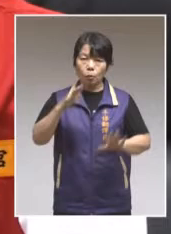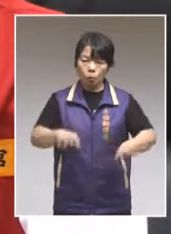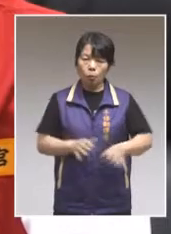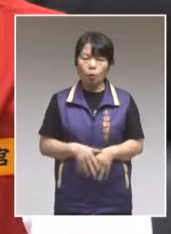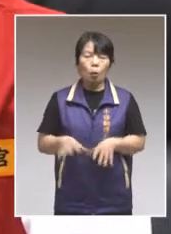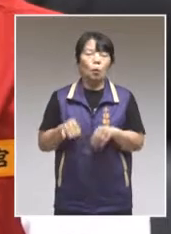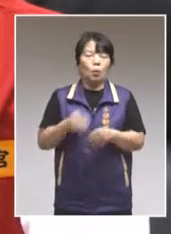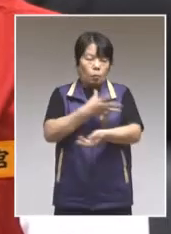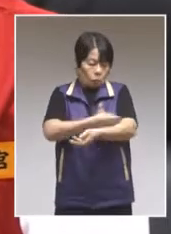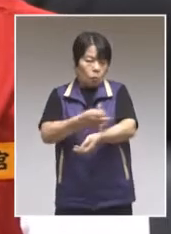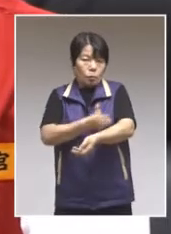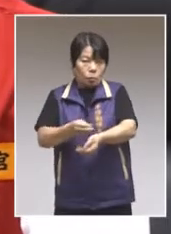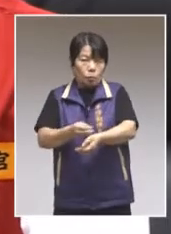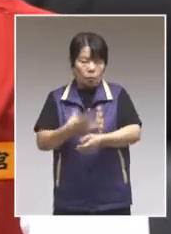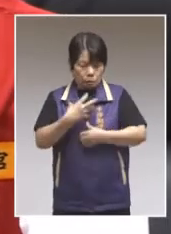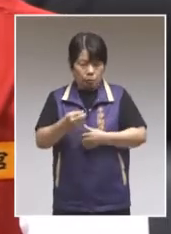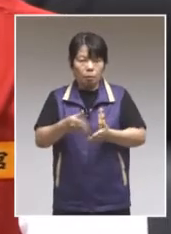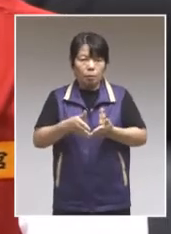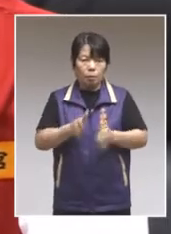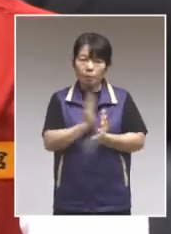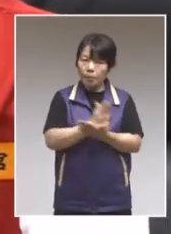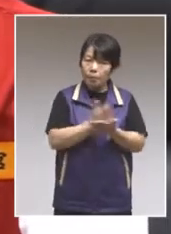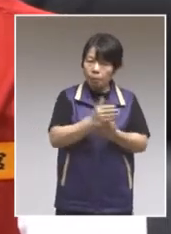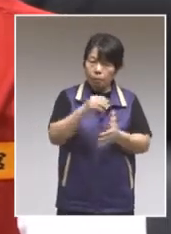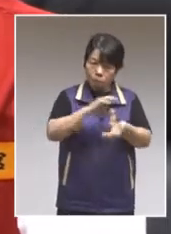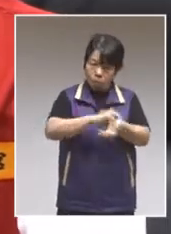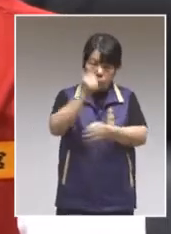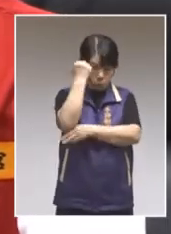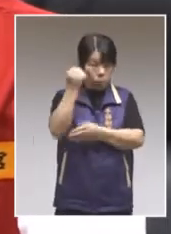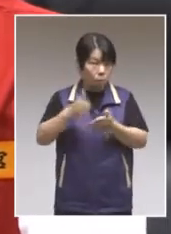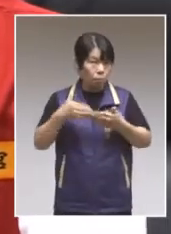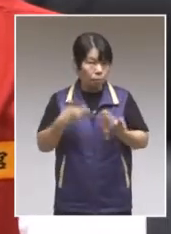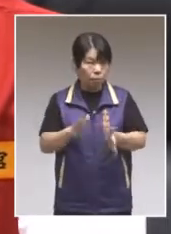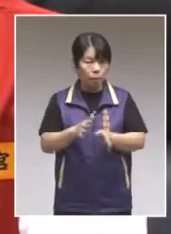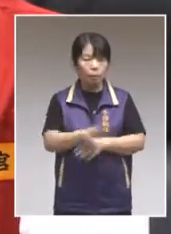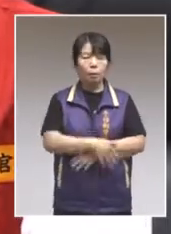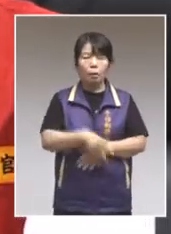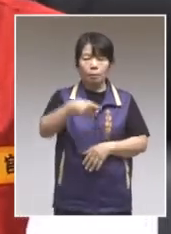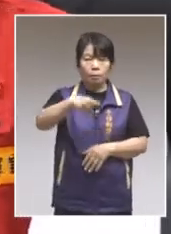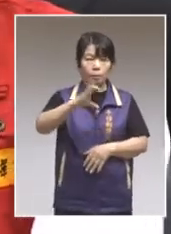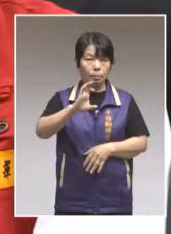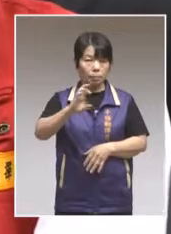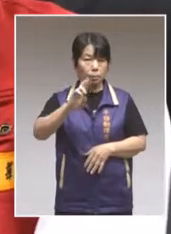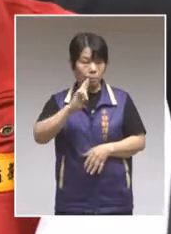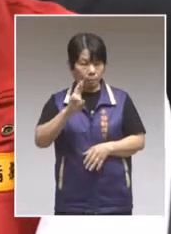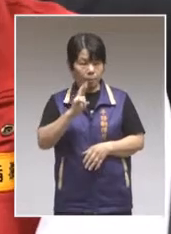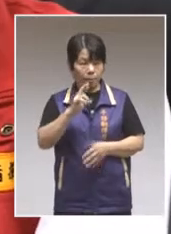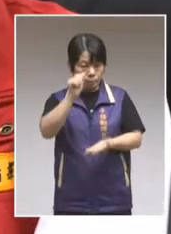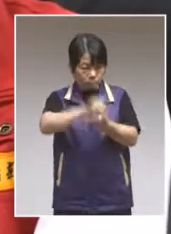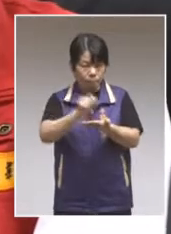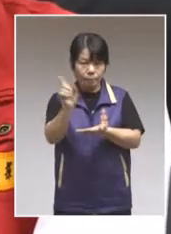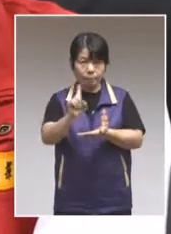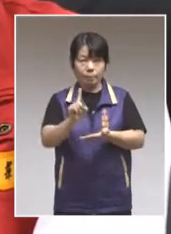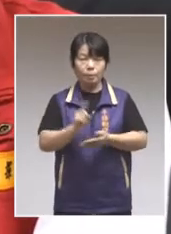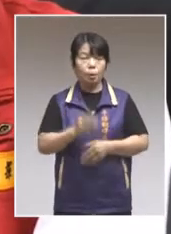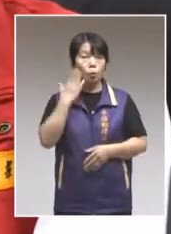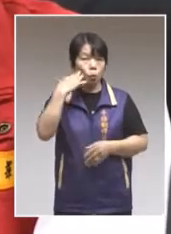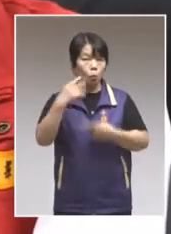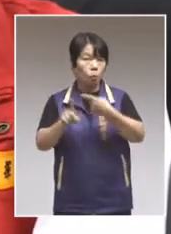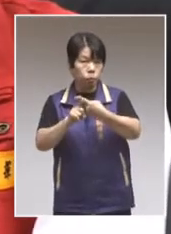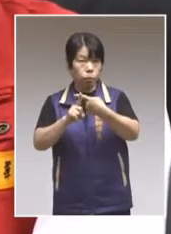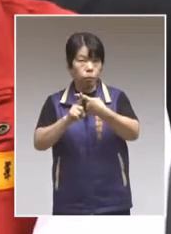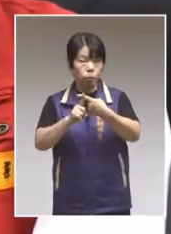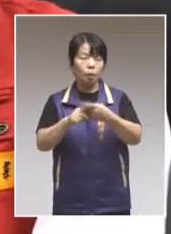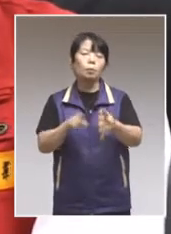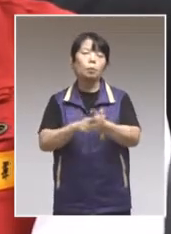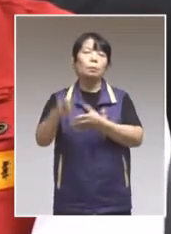血然后评估要不要住院，假如要住院的话就要看 PCR 的结果，那 PCR 的结果假如是阳性那就